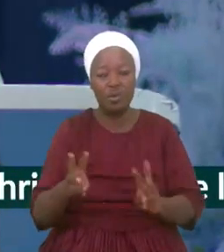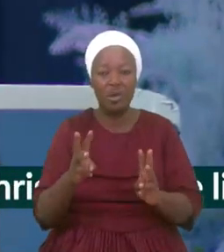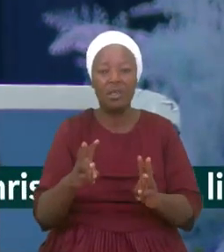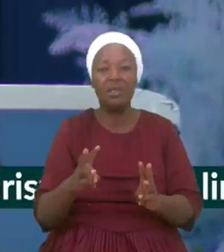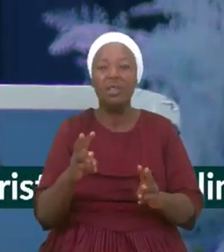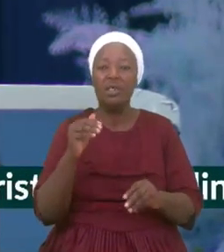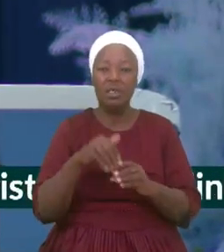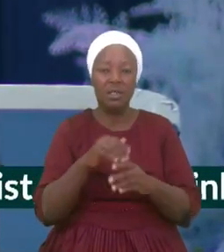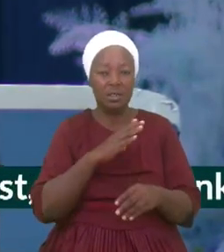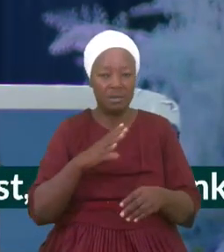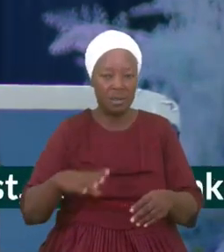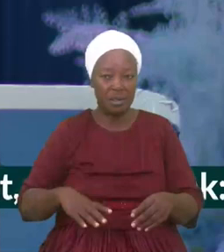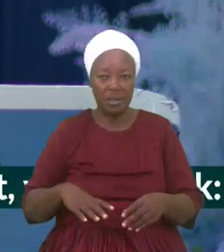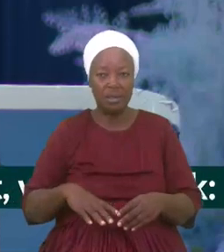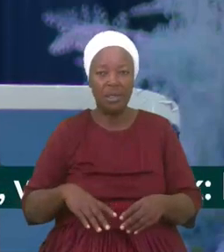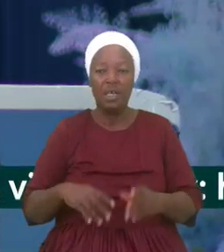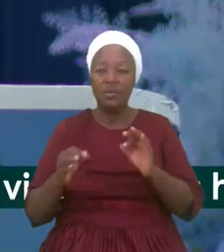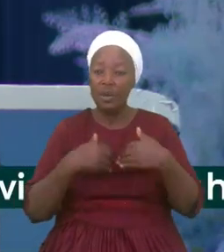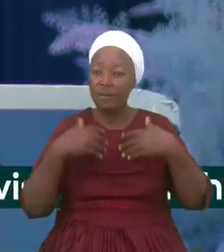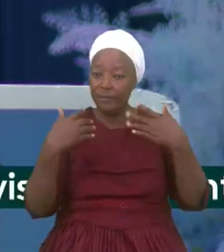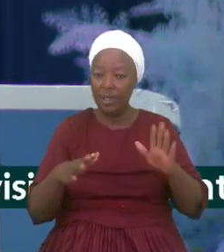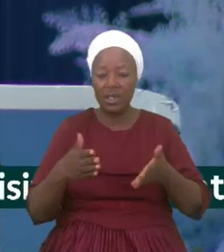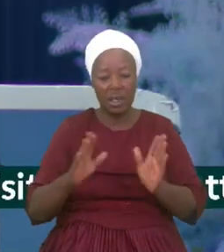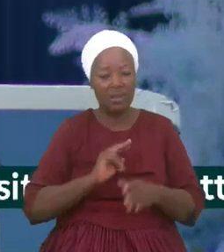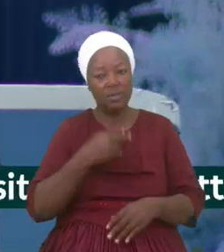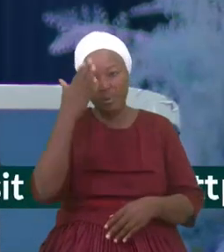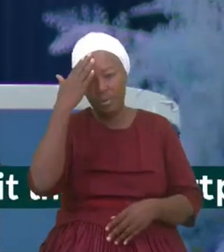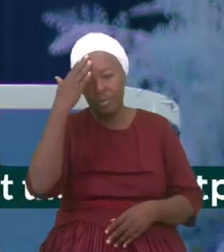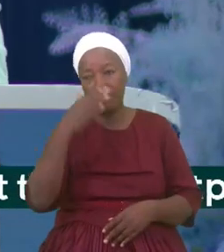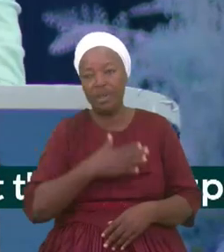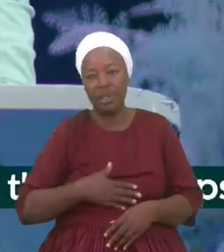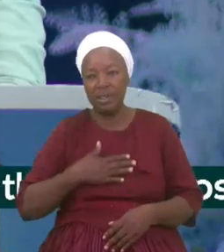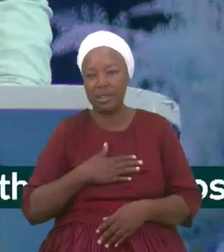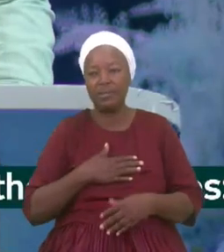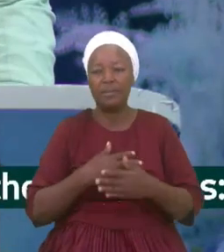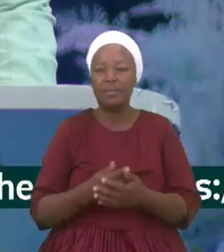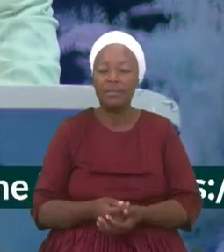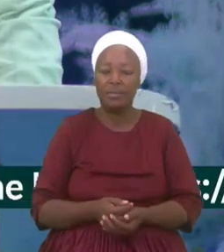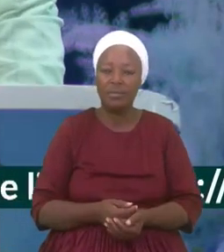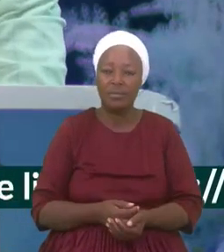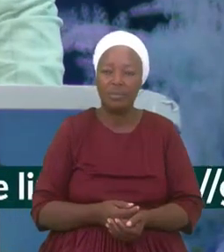faites dirigeance pour remplir la fiche et sommet de